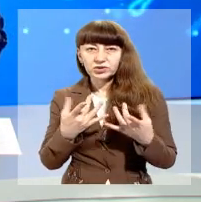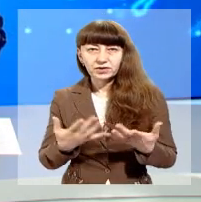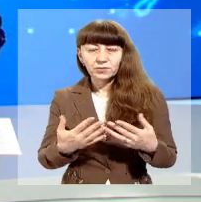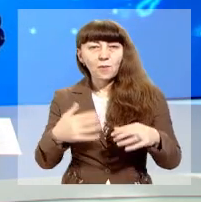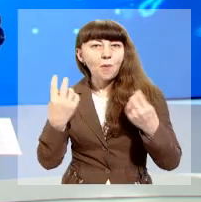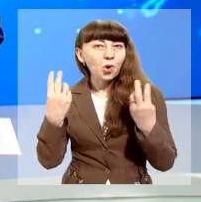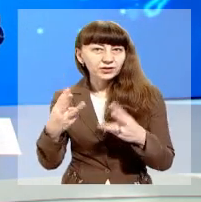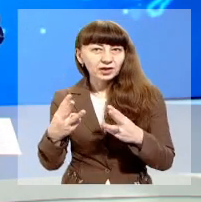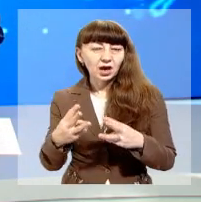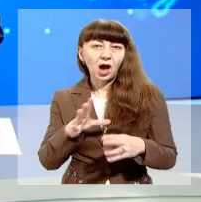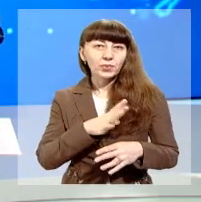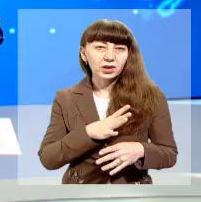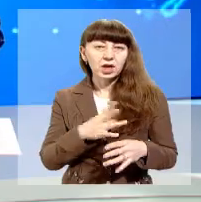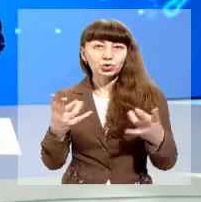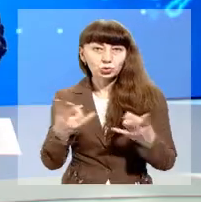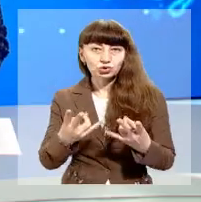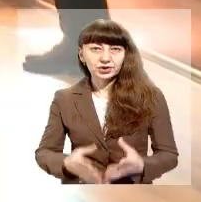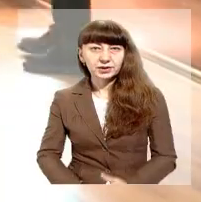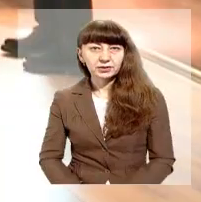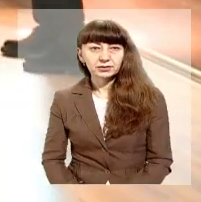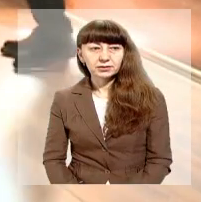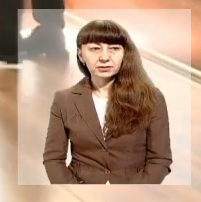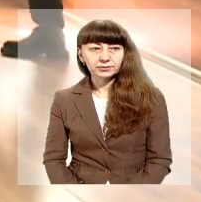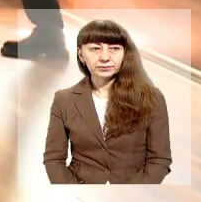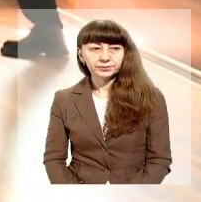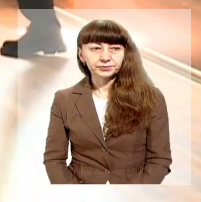востребованной. Подробнее в сюжете моих коллег.